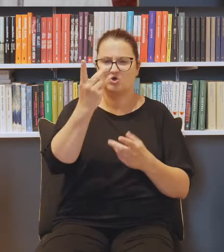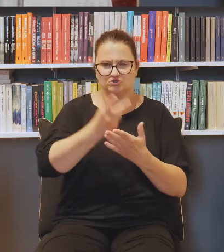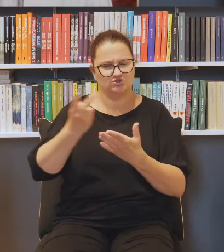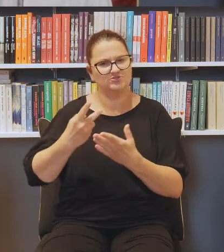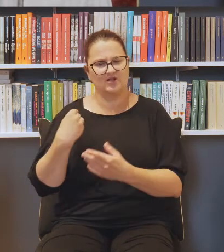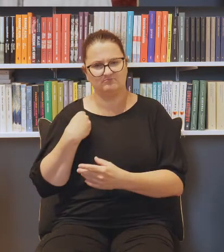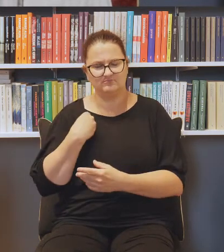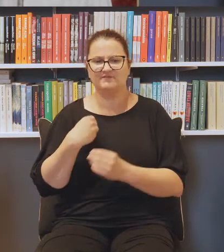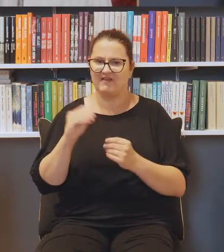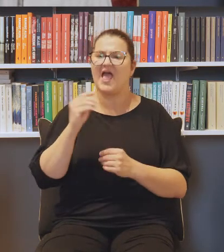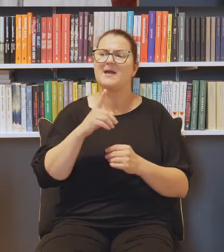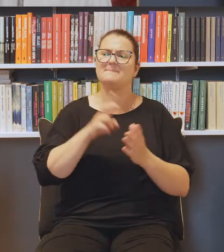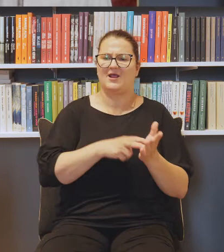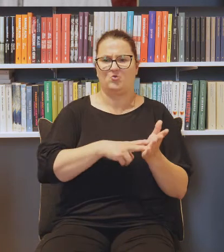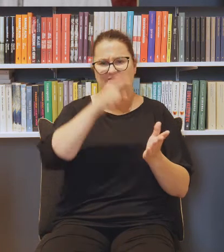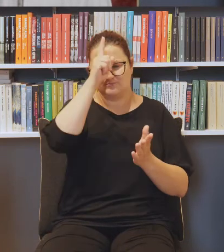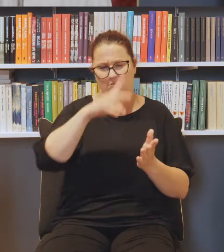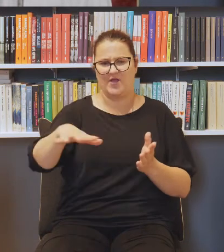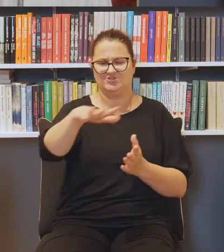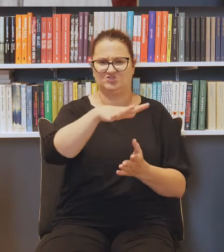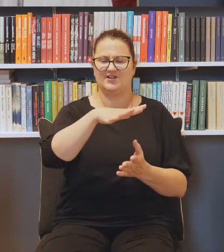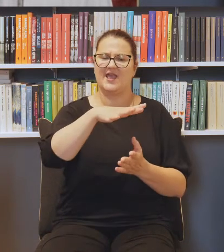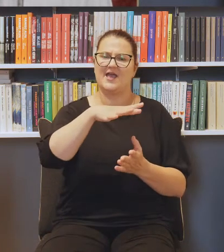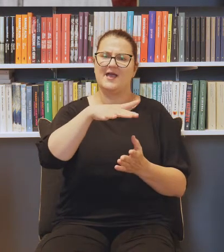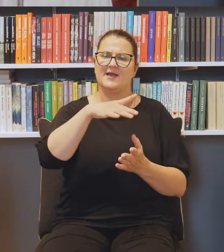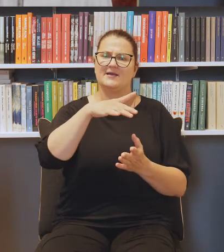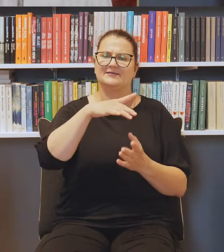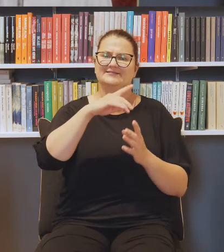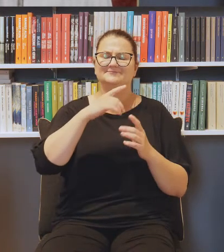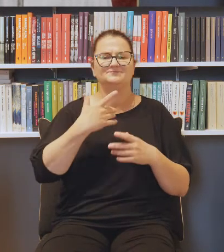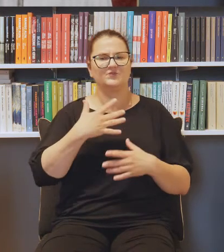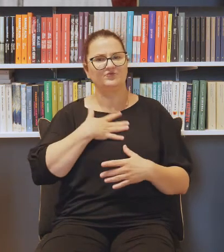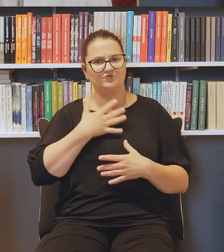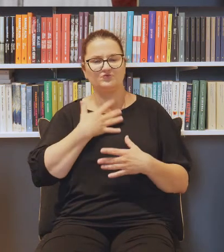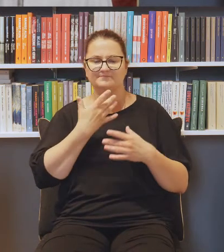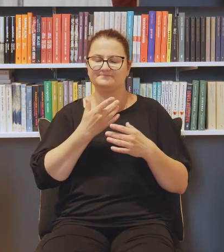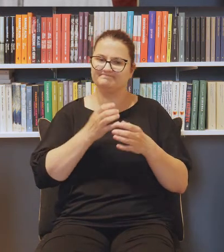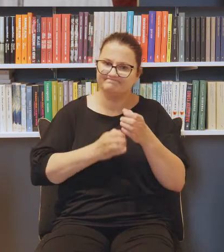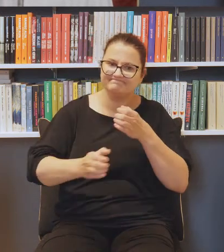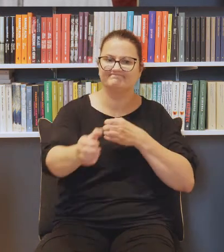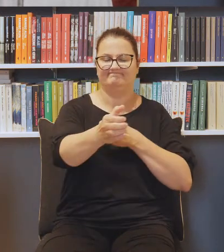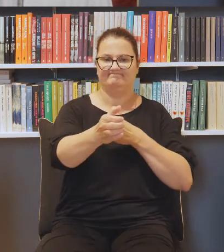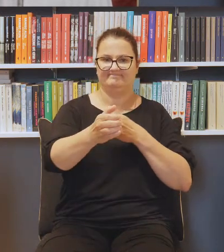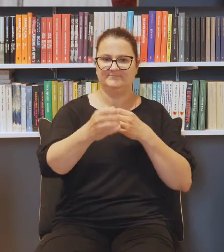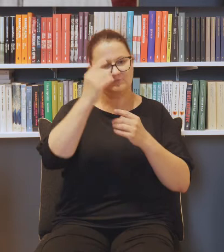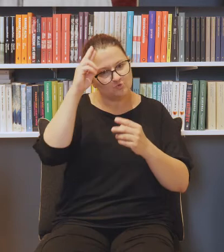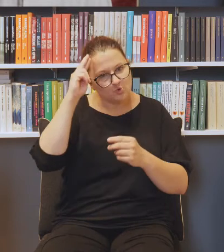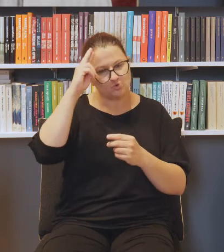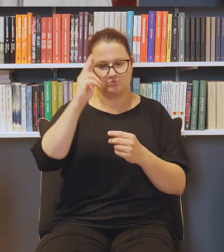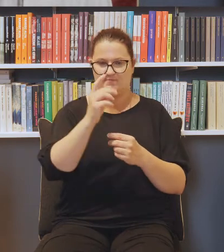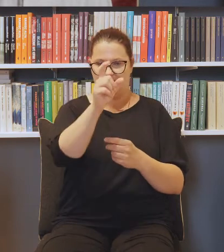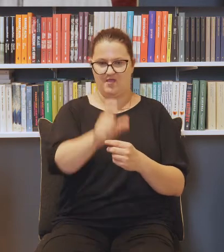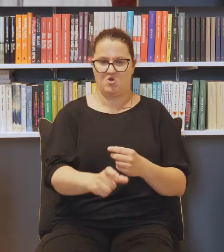ogólnie społecznie takiego wczucia się w sytuację innej osoby i zrozumienia, że na